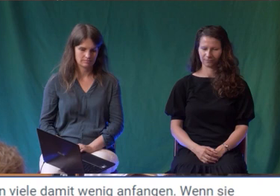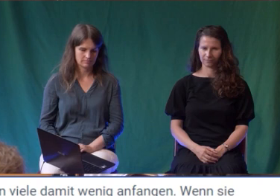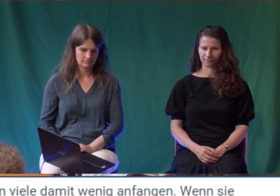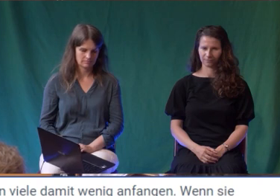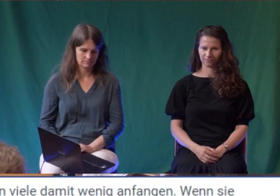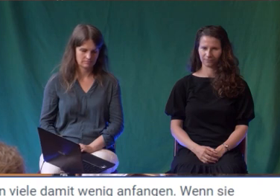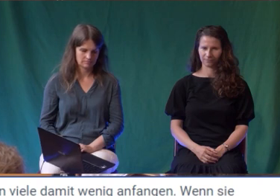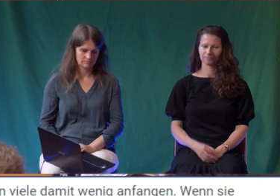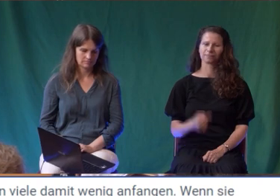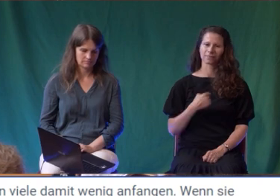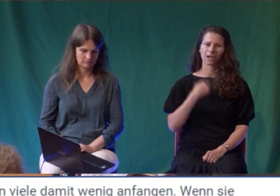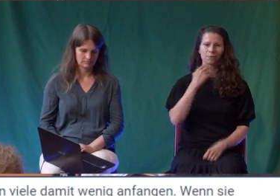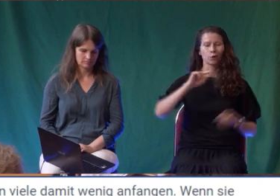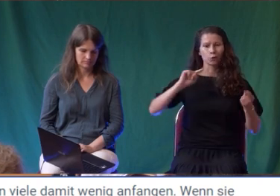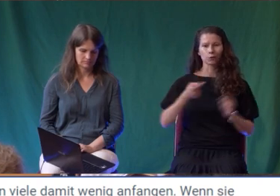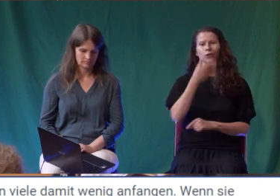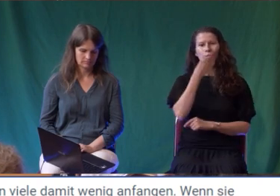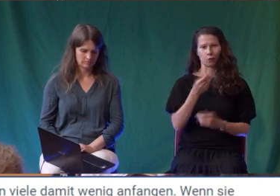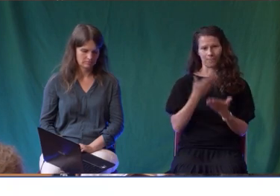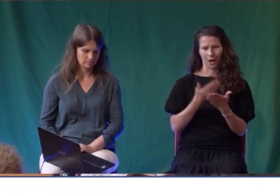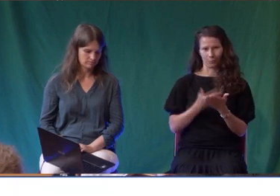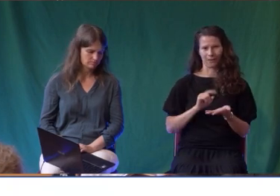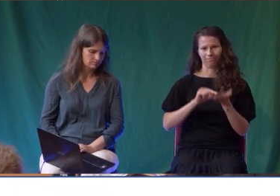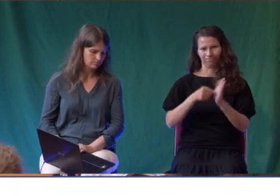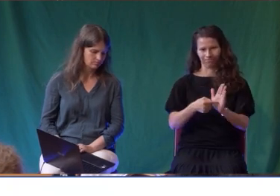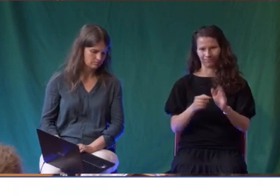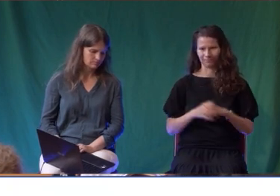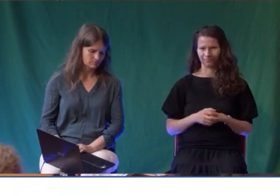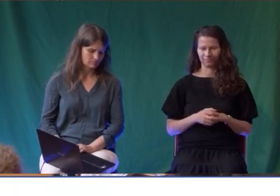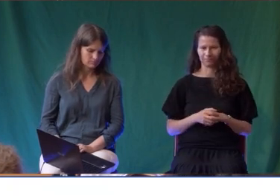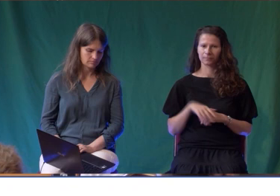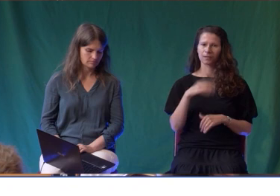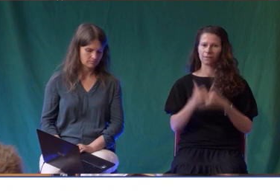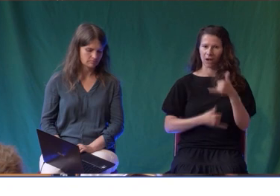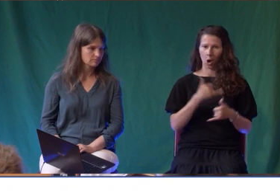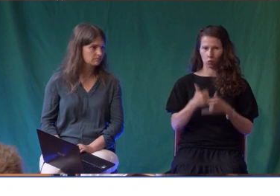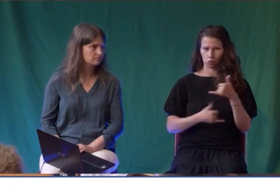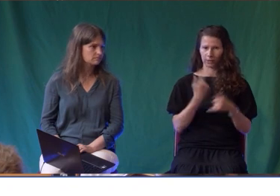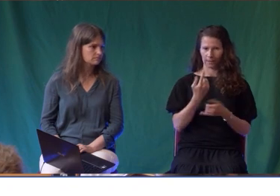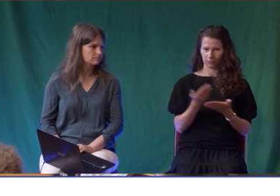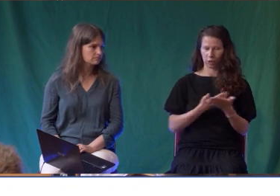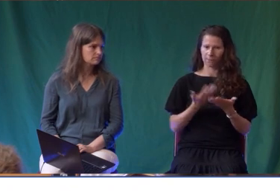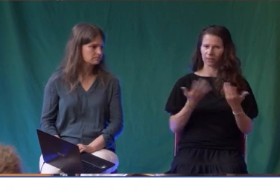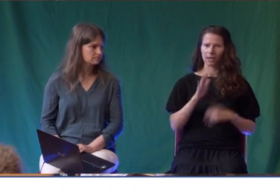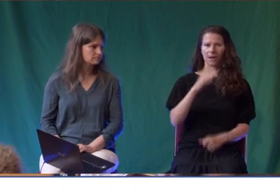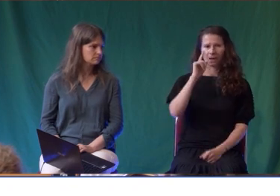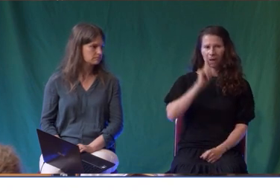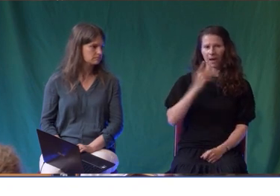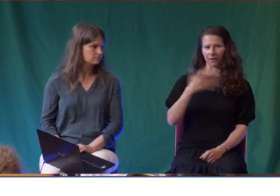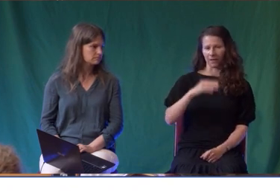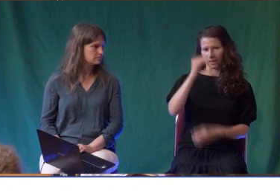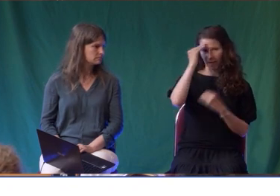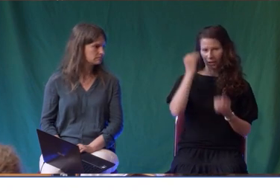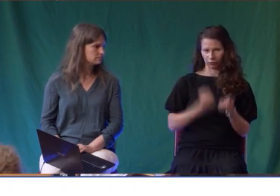ich möchte noch kurz ein schönes Beispiel nennen eine Frau schreibt meine Mutter hatte Lernschwierigkeiten